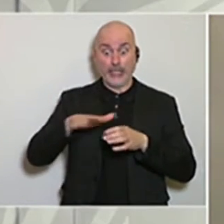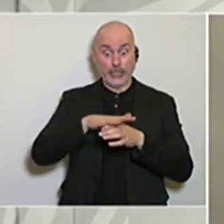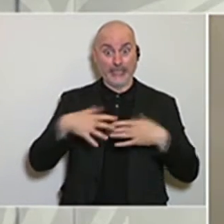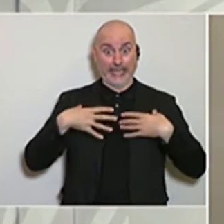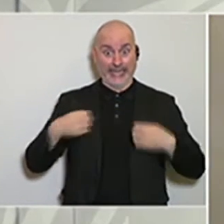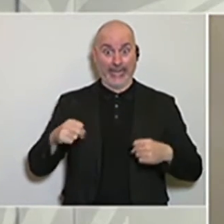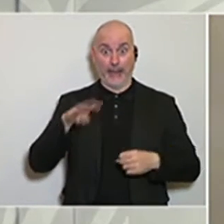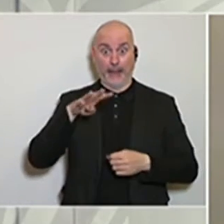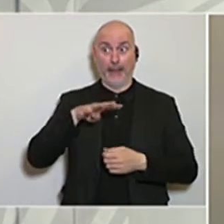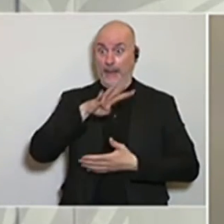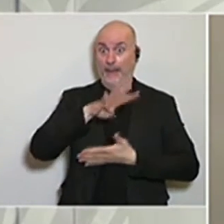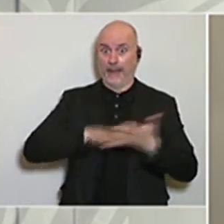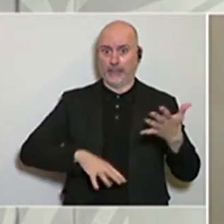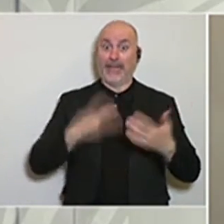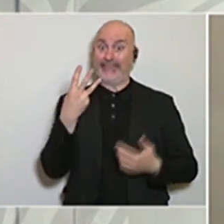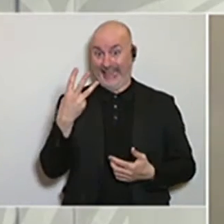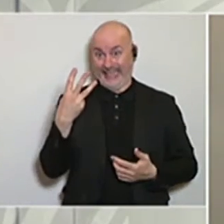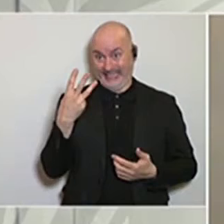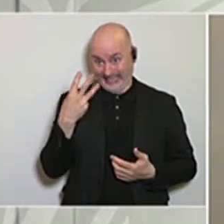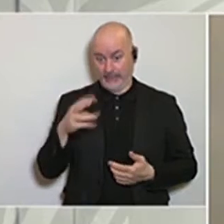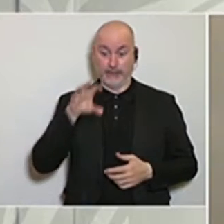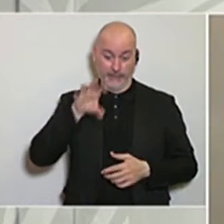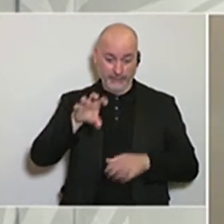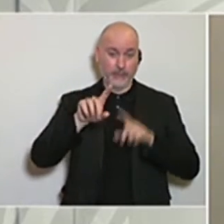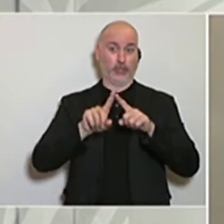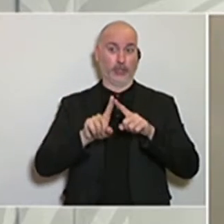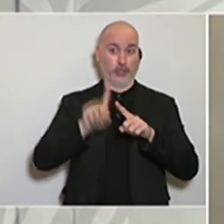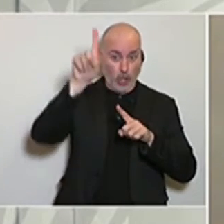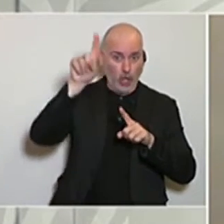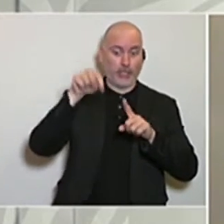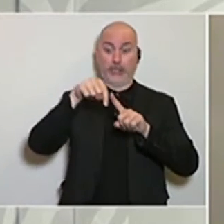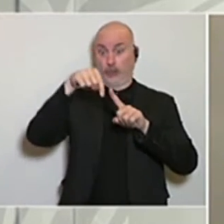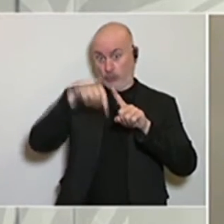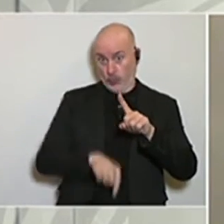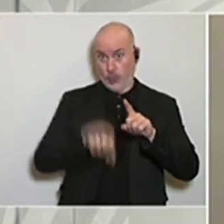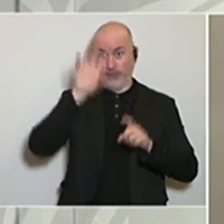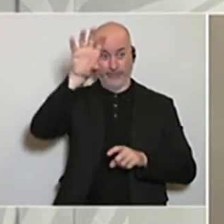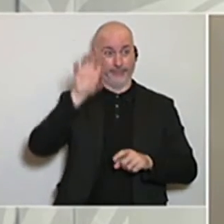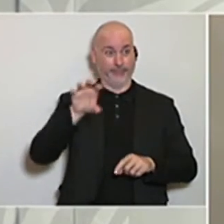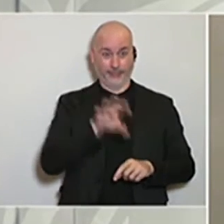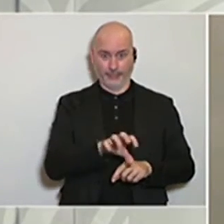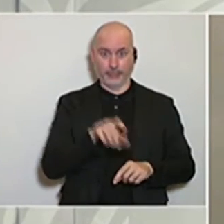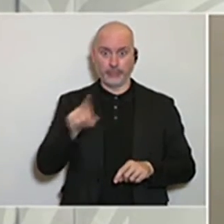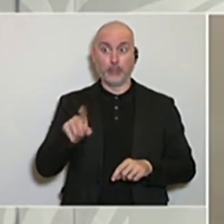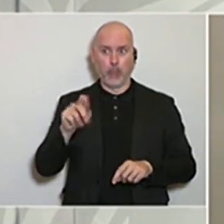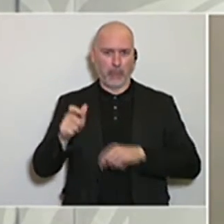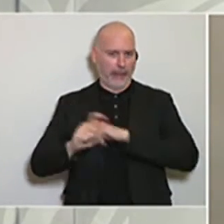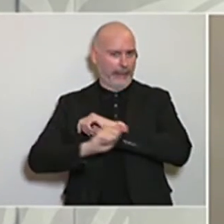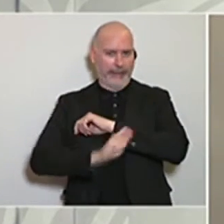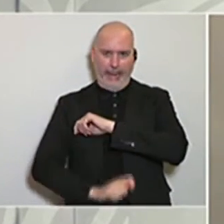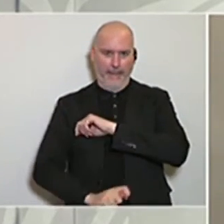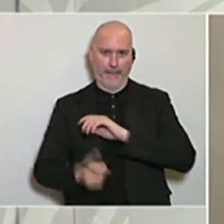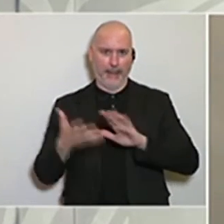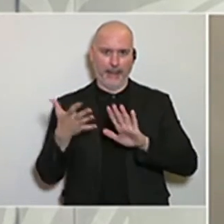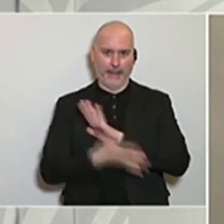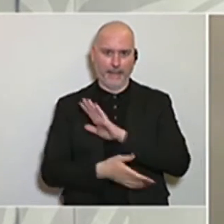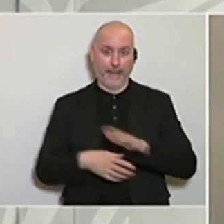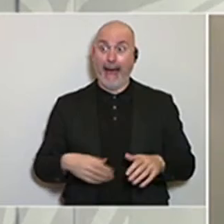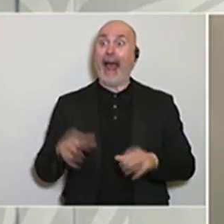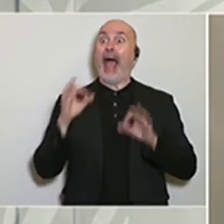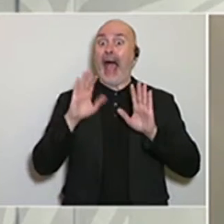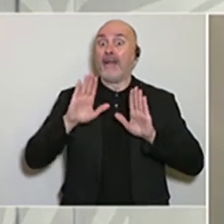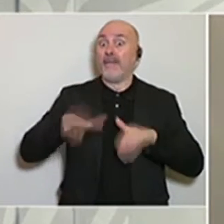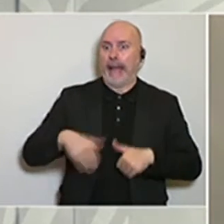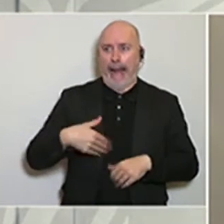Barcelona, que com sap són tres, Nord, Barcelona i Metropolitana Sur, han hagut de fer trampes. De fet, han hagut de recuperar l'antiga província